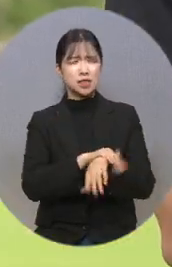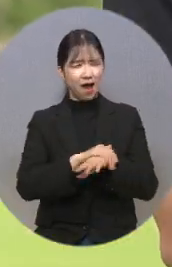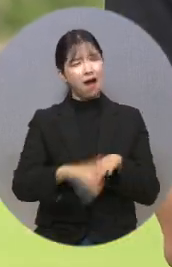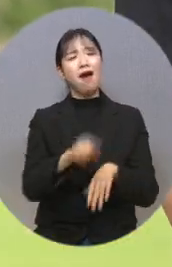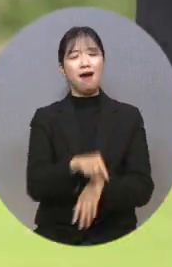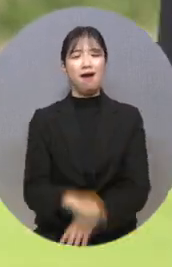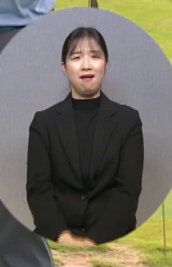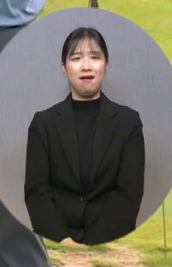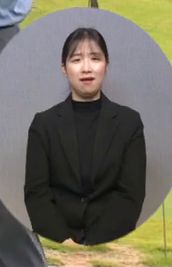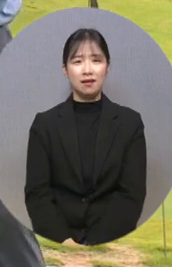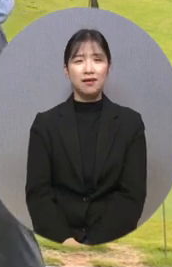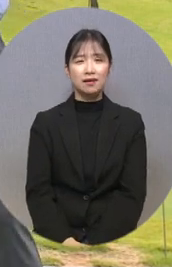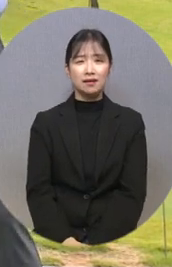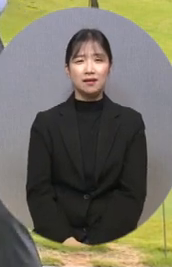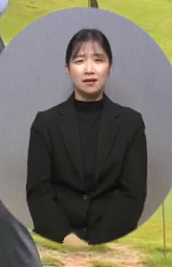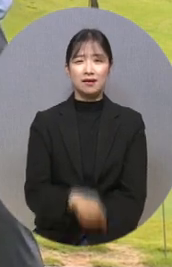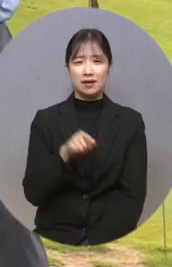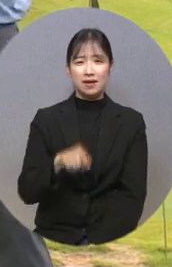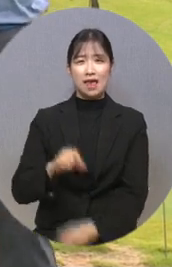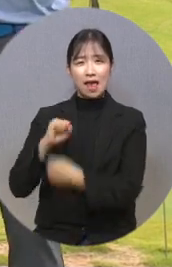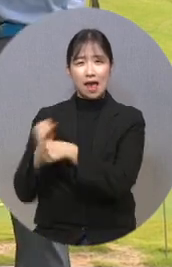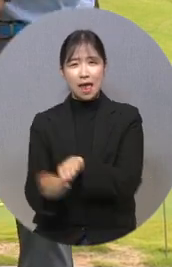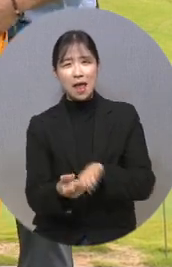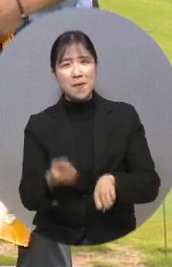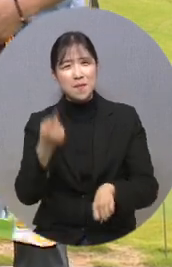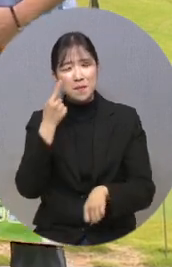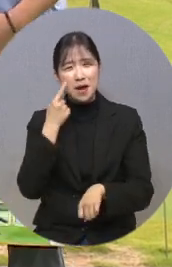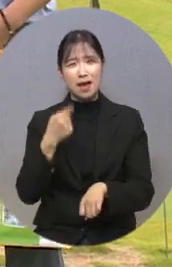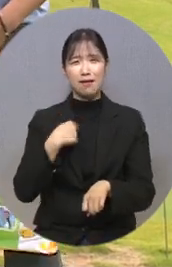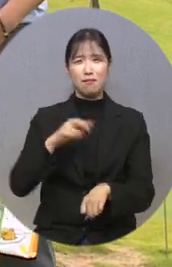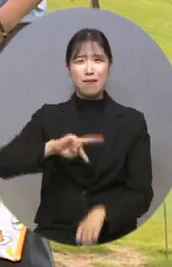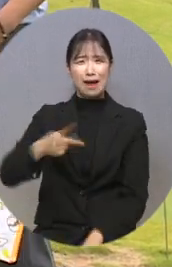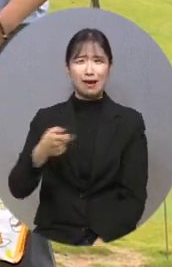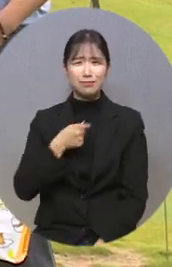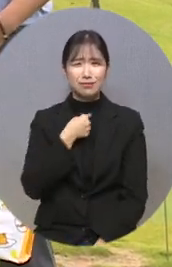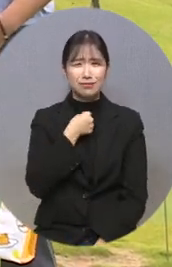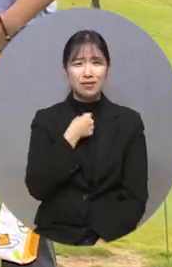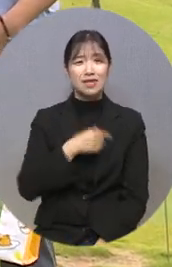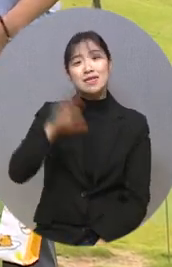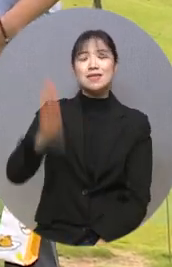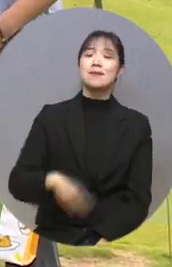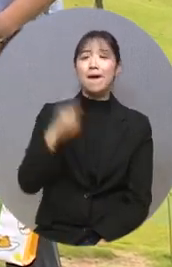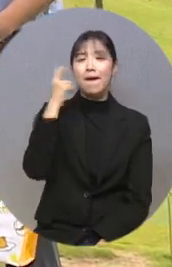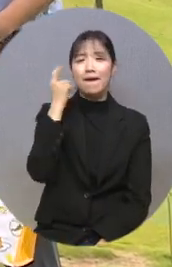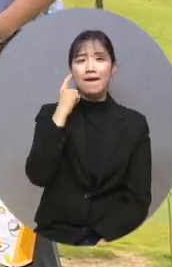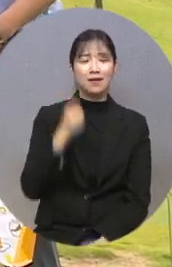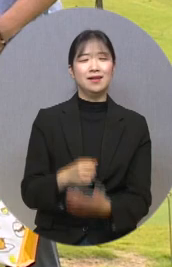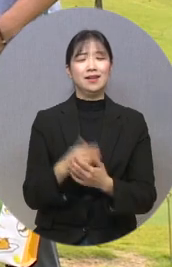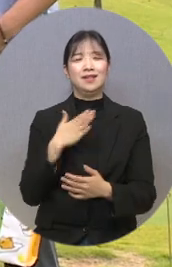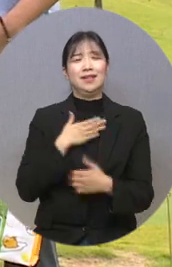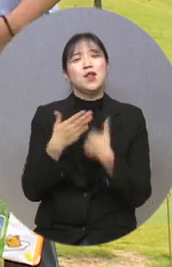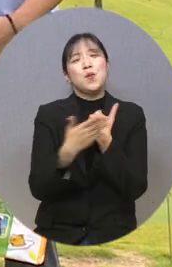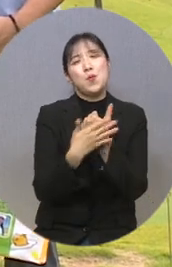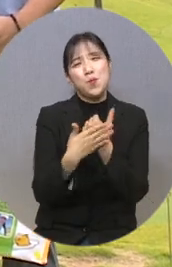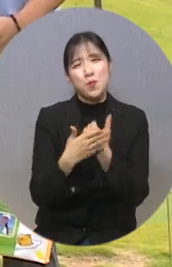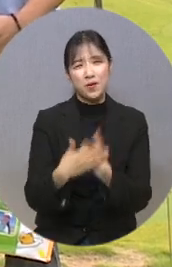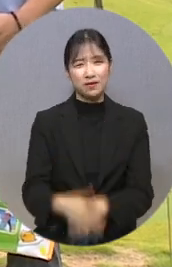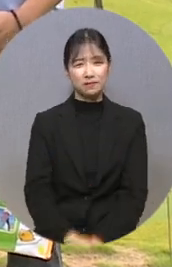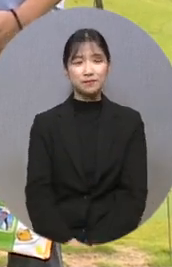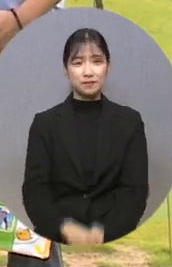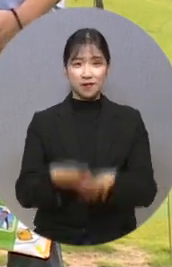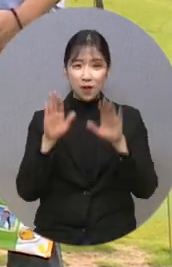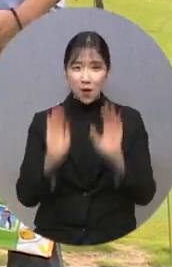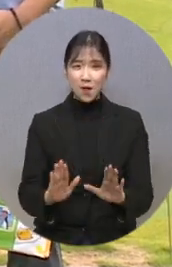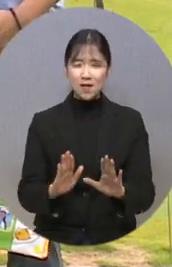중간에 쳐보고 편 바꾸고 이런 거. 아 왜? 정말 따라갈게요. 아니요. 제가 묻어가야 될 것 같아요. 여러분 진짜 네. 오늘 플레이